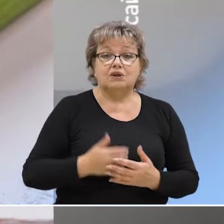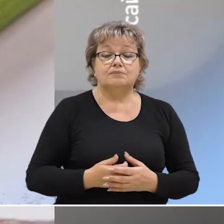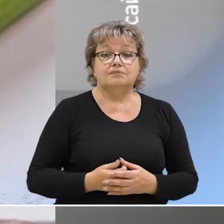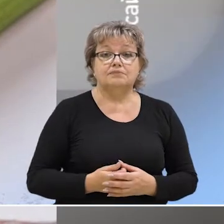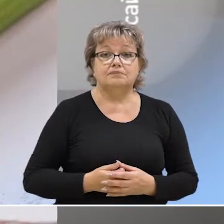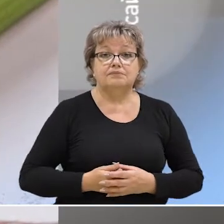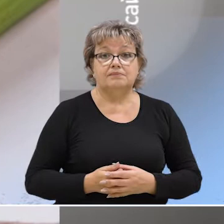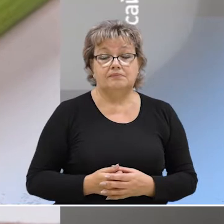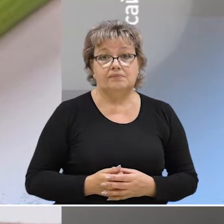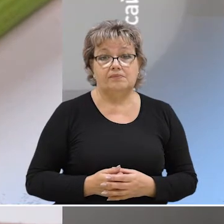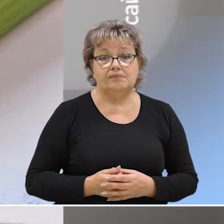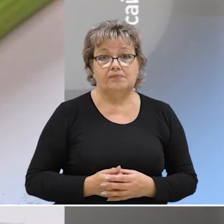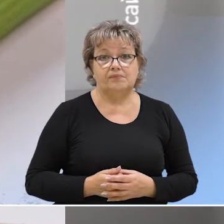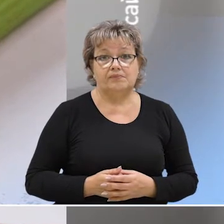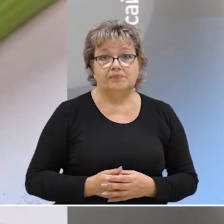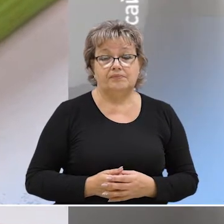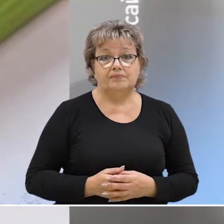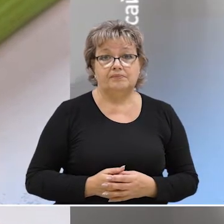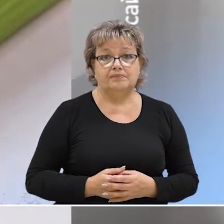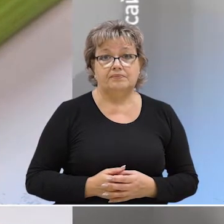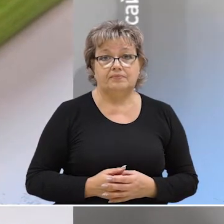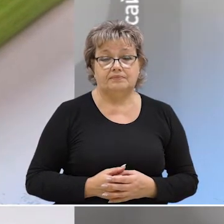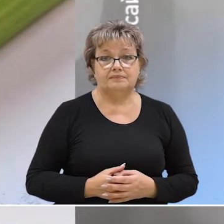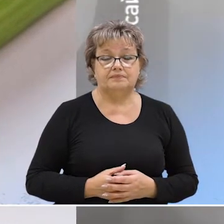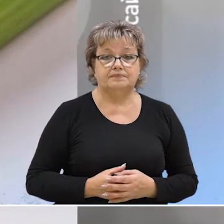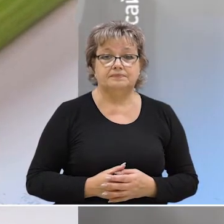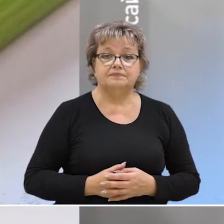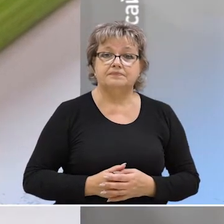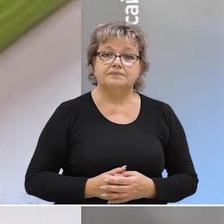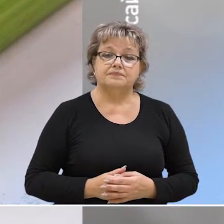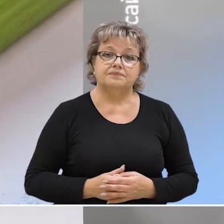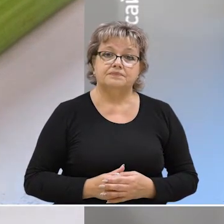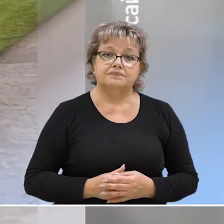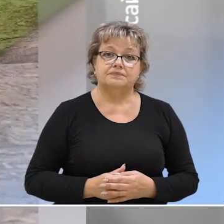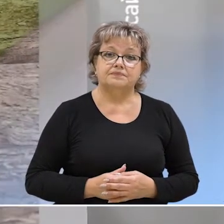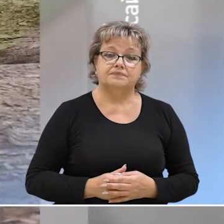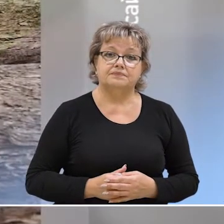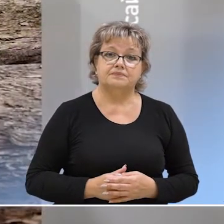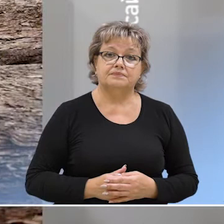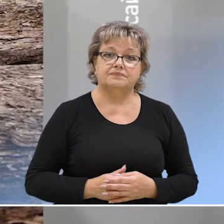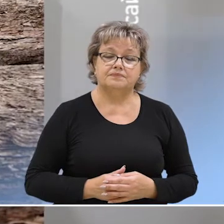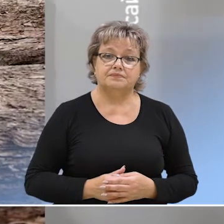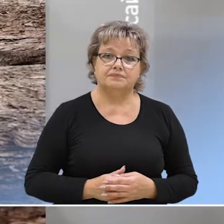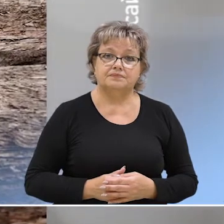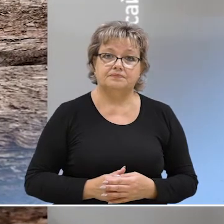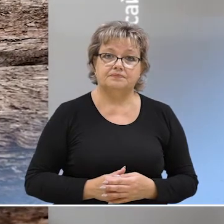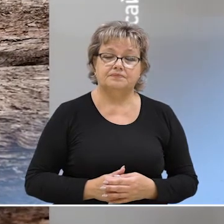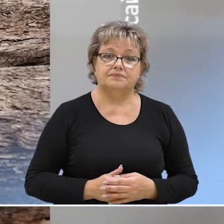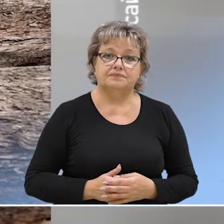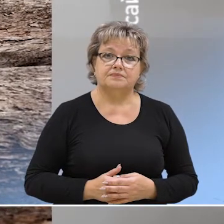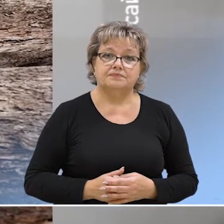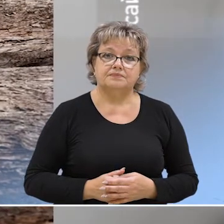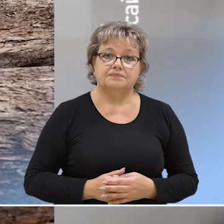Многие любят сельдерей, потому что он придает любому блюду неповторимый вкус и аромат. Несмотря на то, что этот растительный продукт низкокалорийный